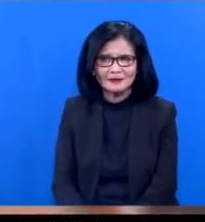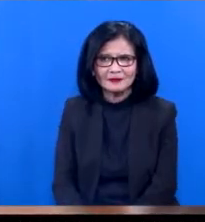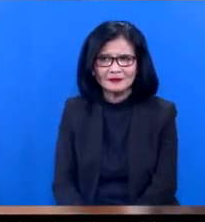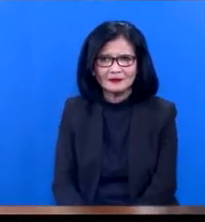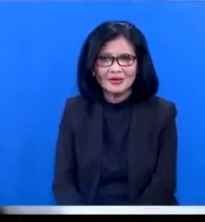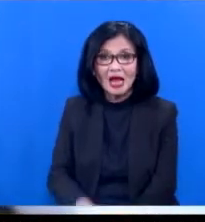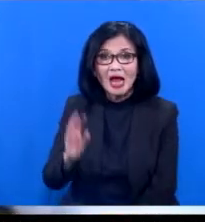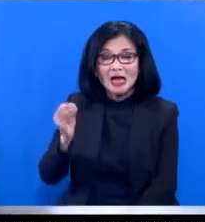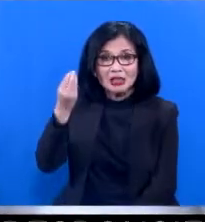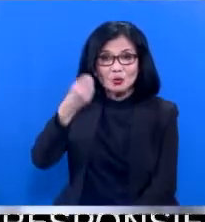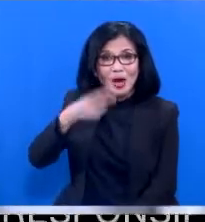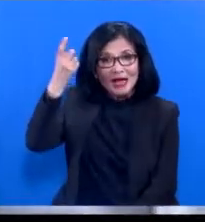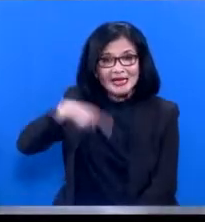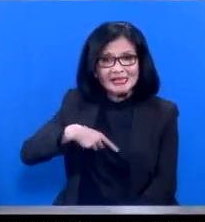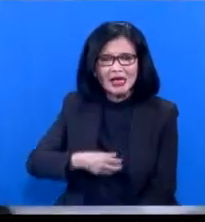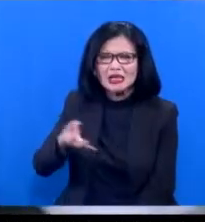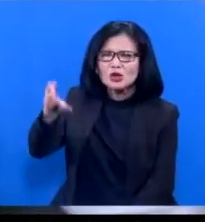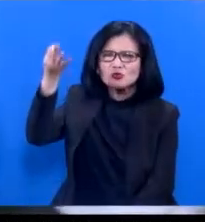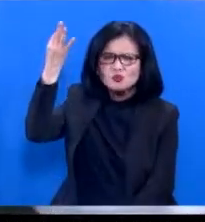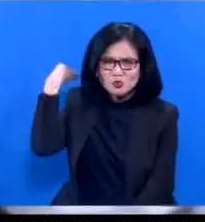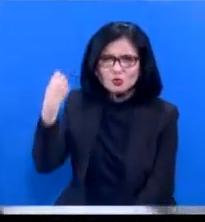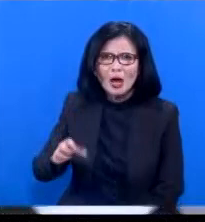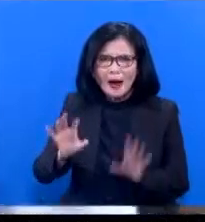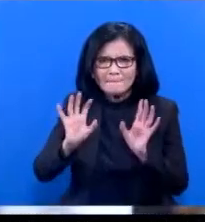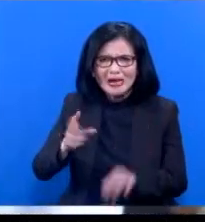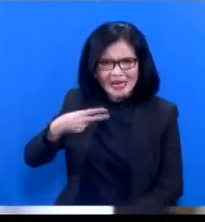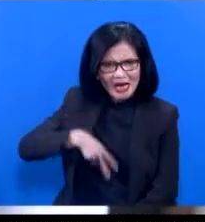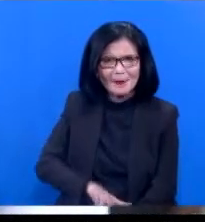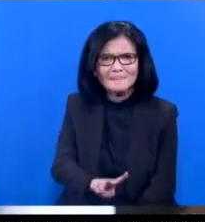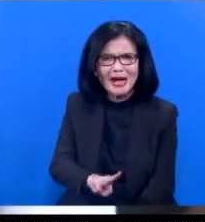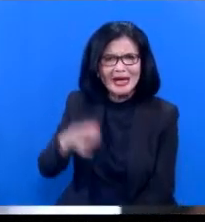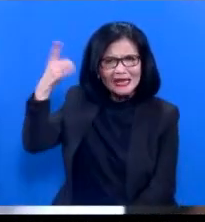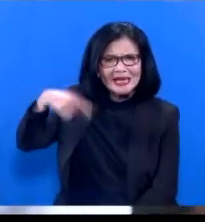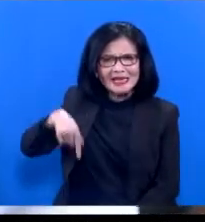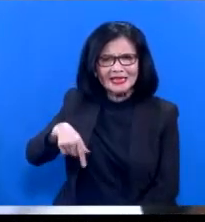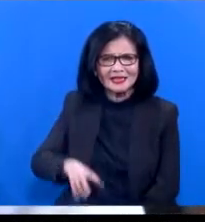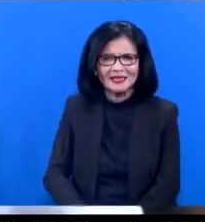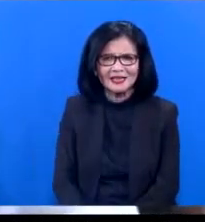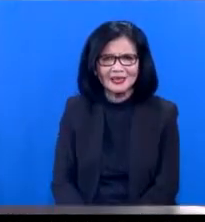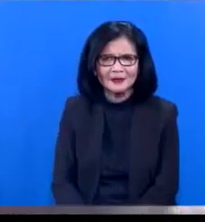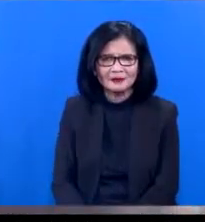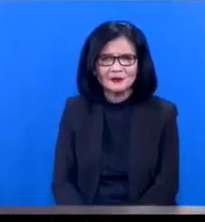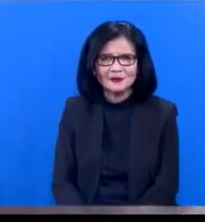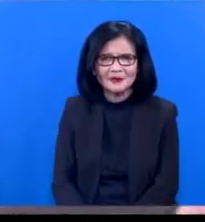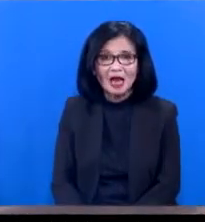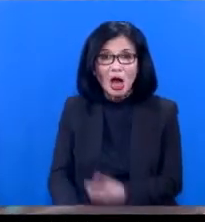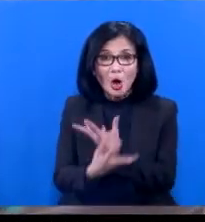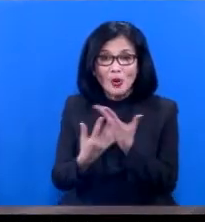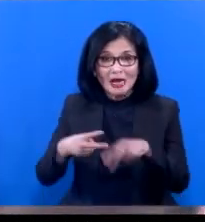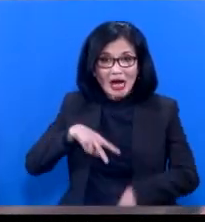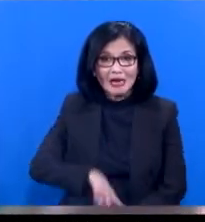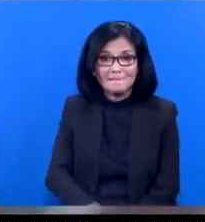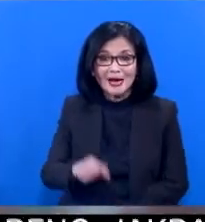Menurut Kepala Desa Jonggrangan, sejak dahulu memang sudah banyak orang kembar di desa ini. Nah, warga kembar yang